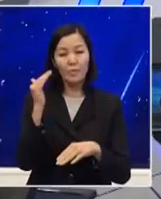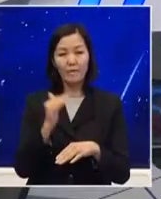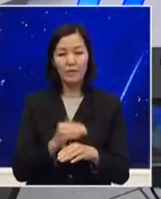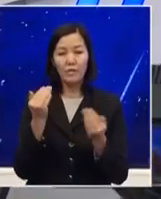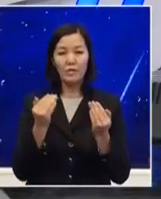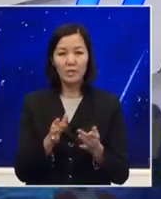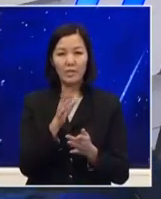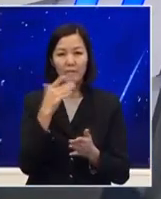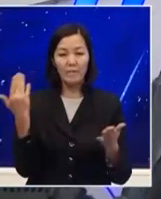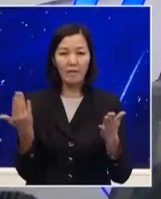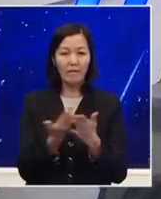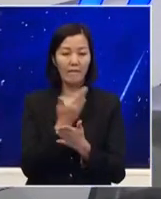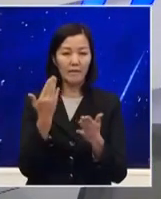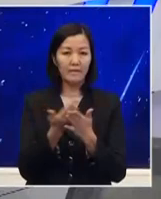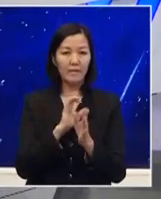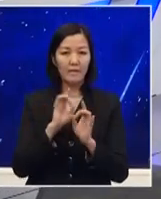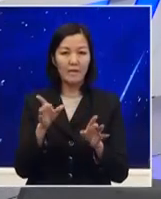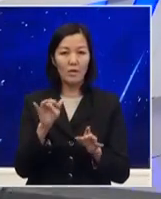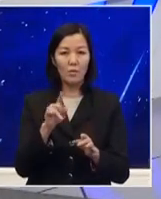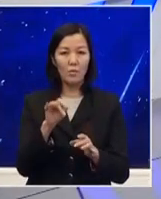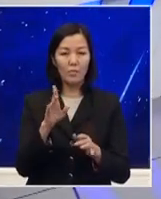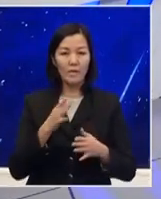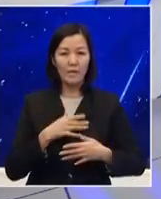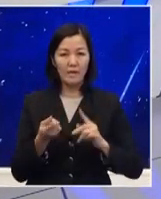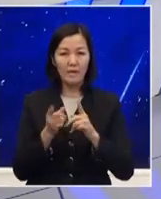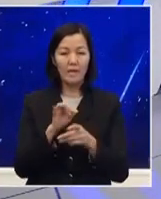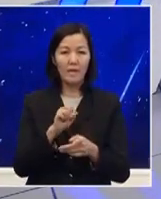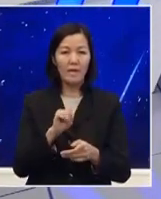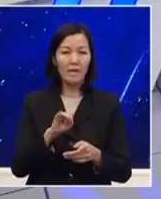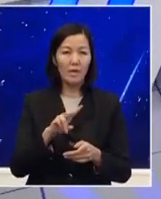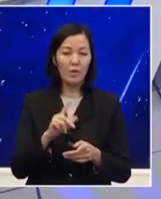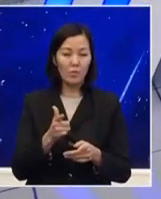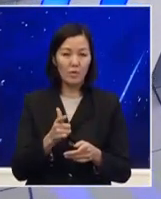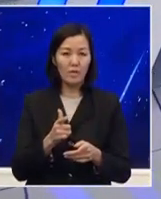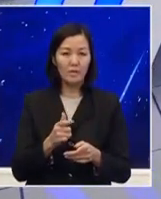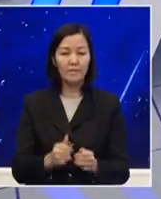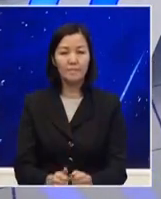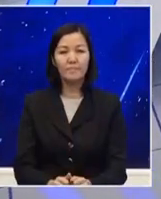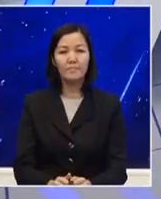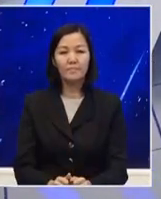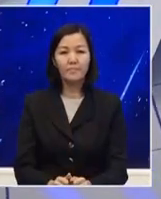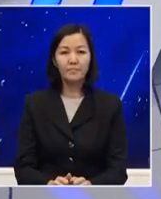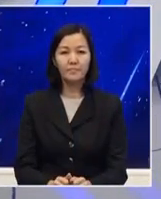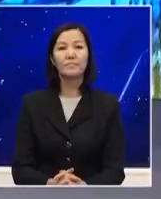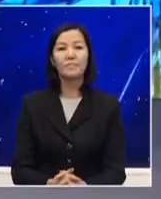Здравствуйте! В эфире телеканала «ЖТСУ Новости», в студии Гульмира Тимиргалиева. Сурдоперевод обеспечивает Айгуль Стамбекова.